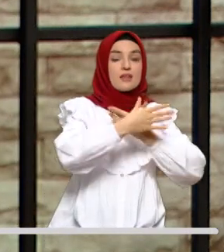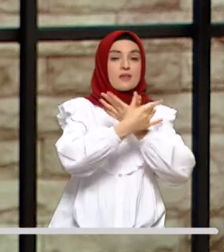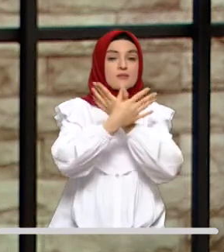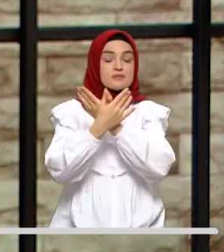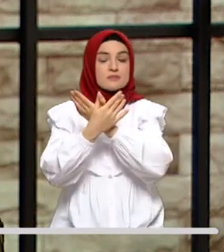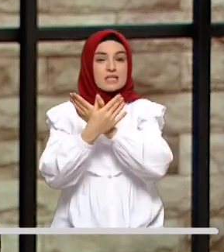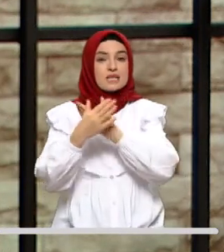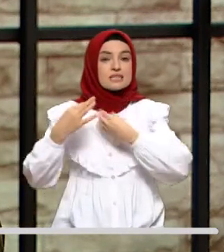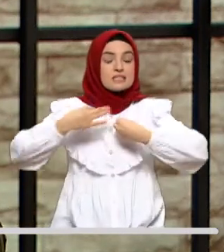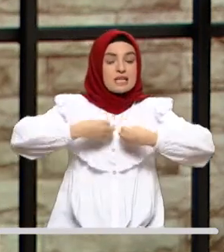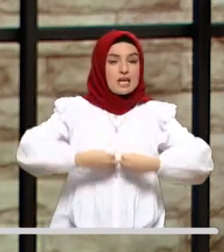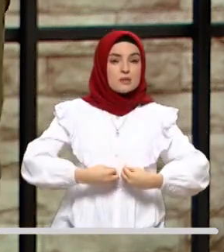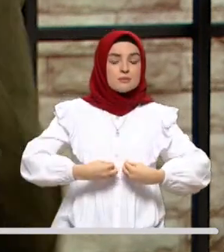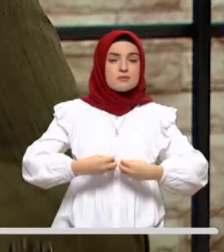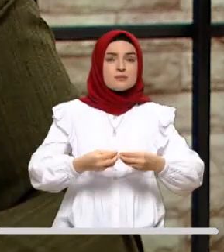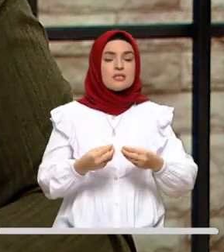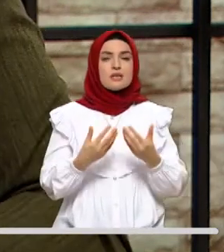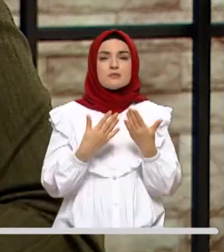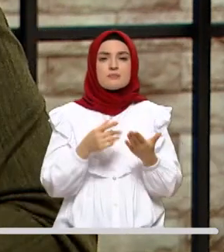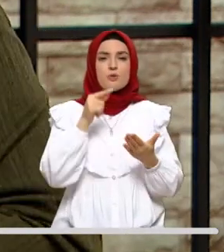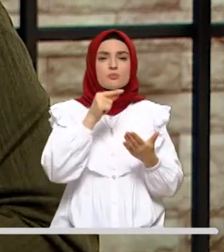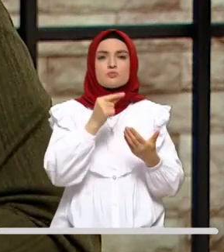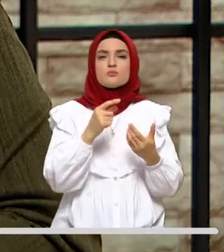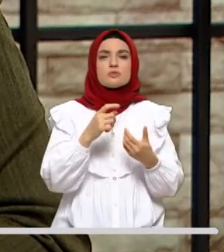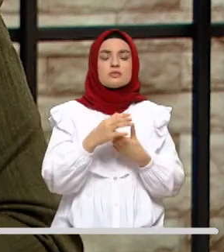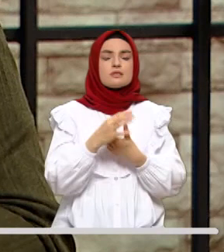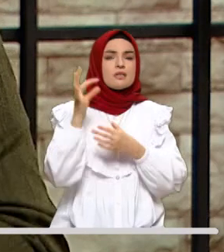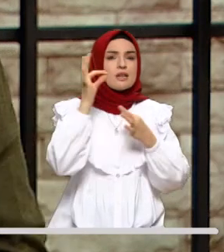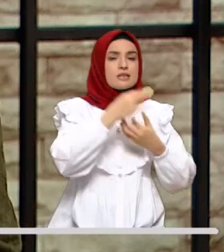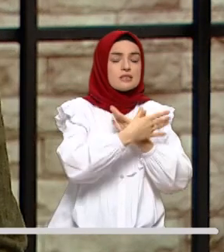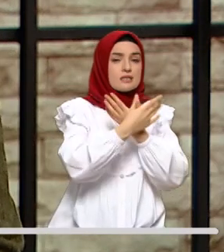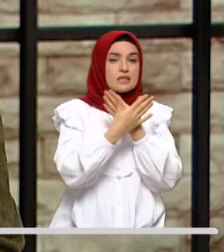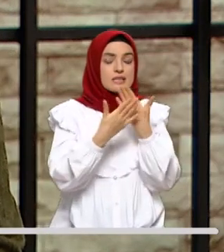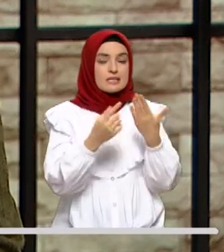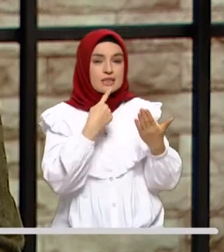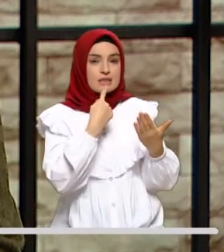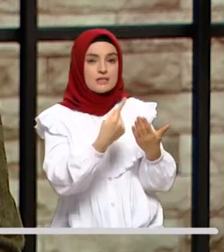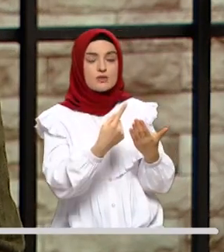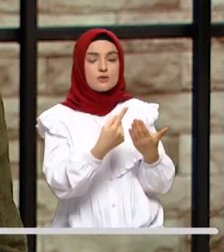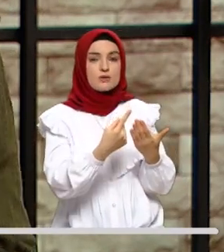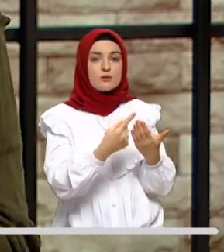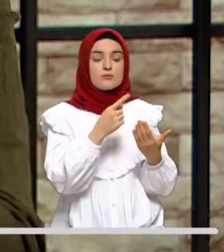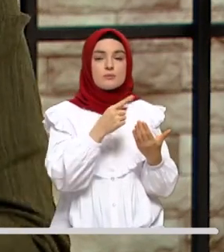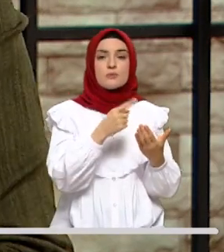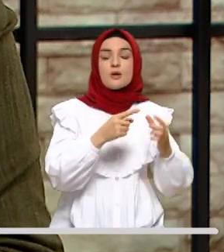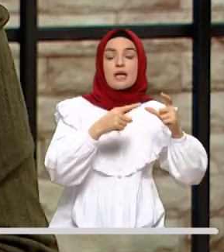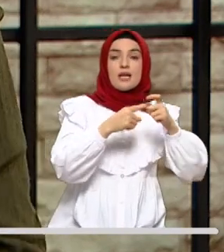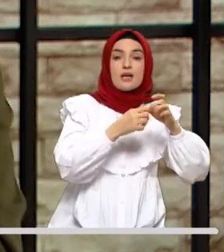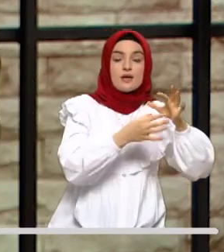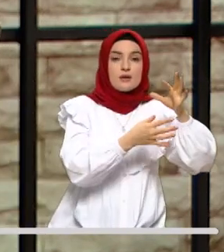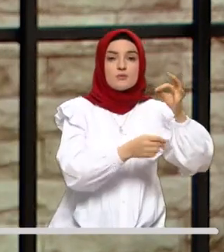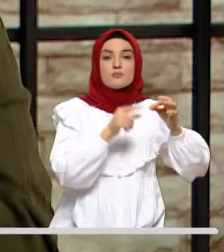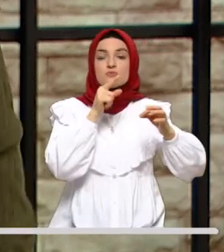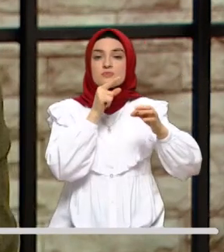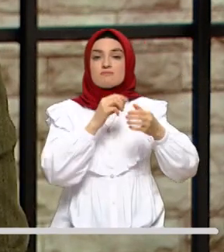giyinmiş. Soruyor Peygamberimiz ey Cibril niye bu kıldan elbise giyindin? Diyor ki ya Resulallah Hazreti Ebu Bekir